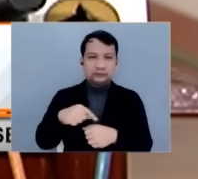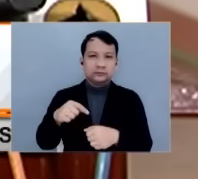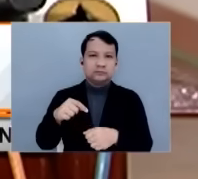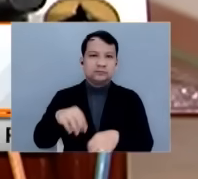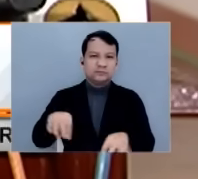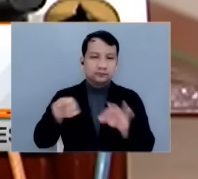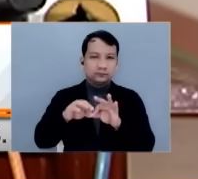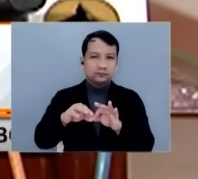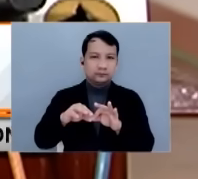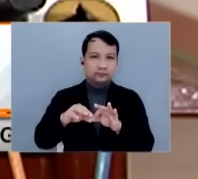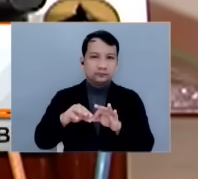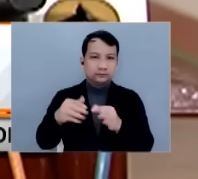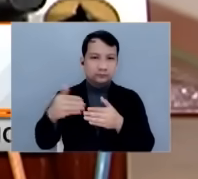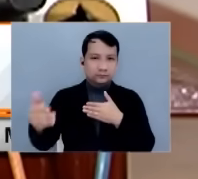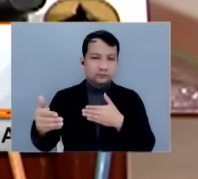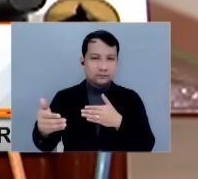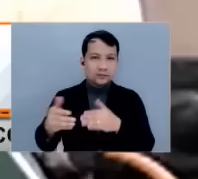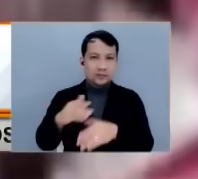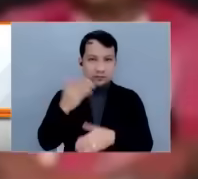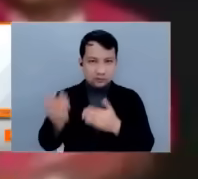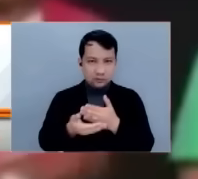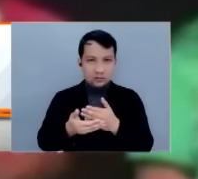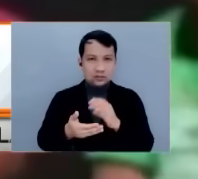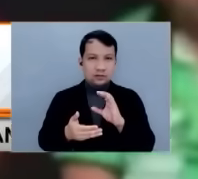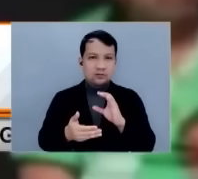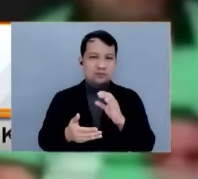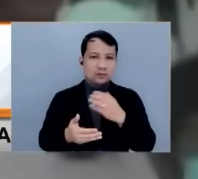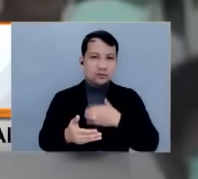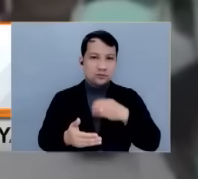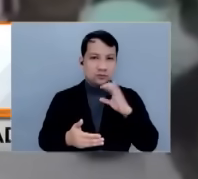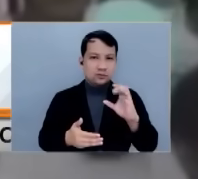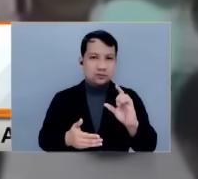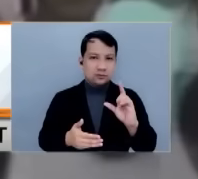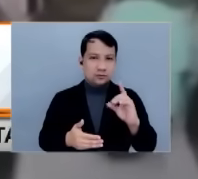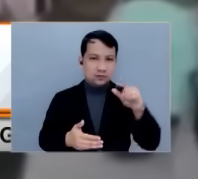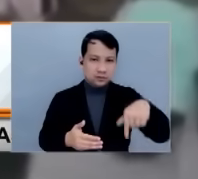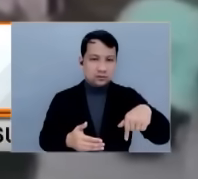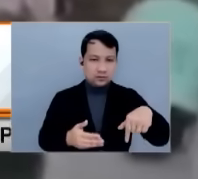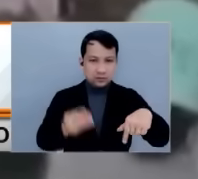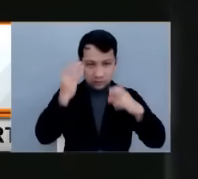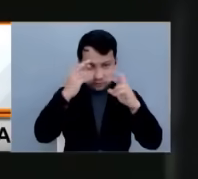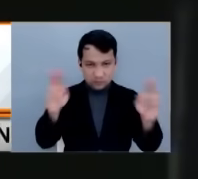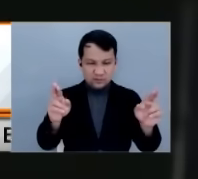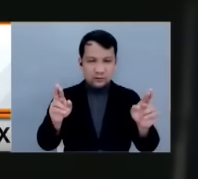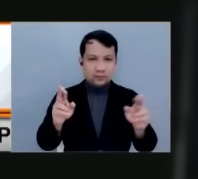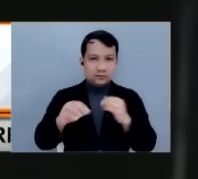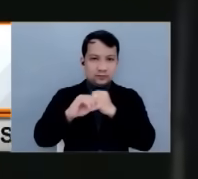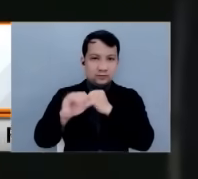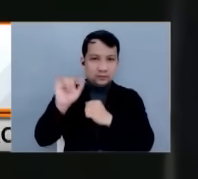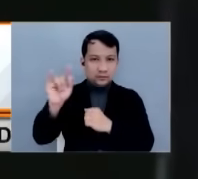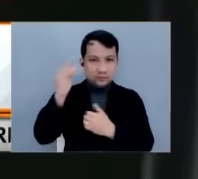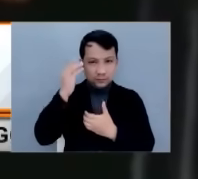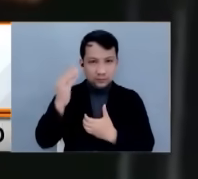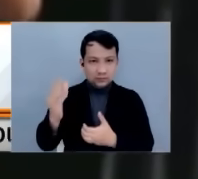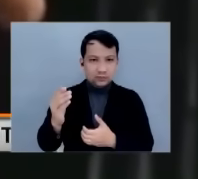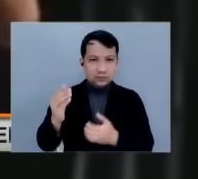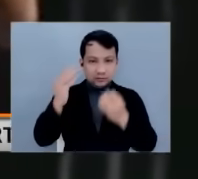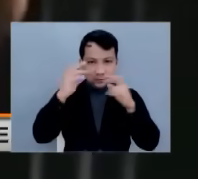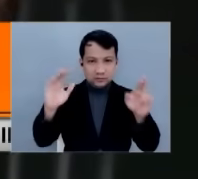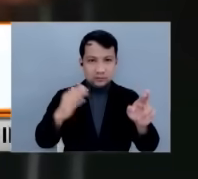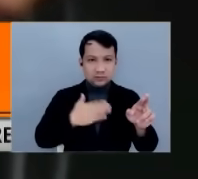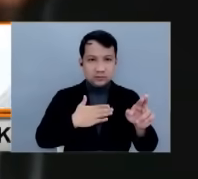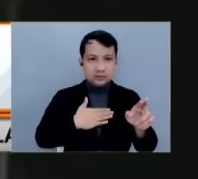later on may magpa-file po ng disqualification. Sa talumpati noon ni Mayor Guo sa kanyang pangangampanya, ipinakilala niya ang sarili